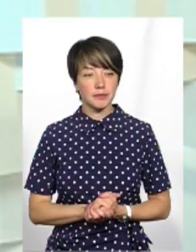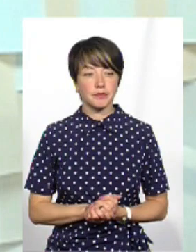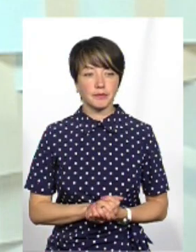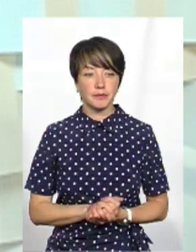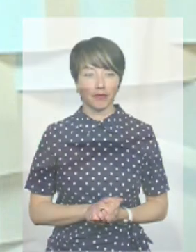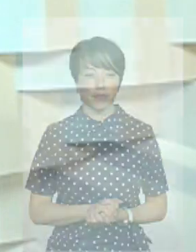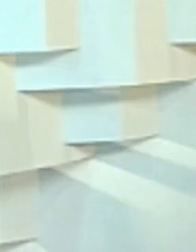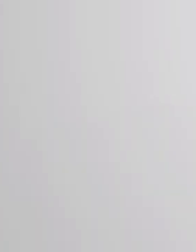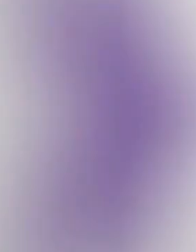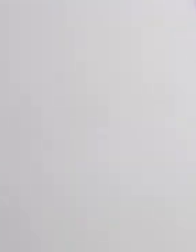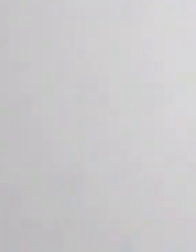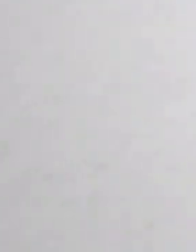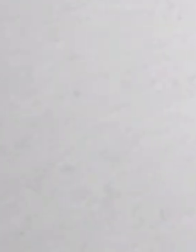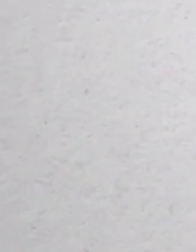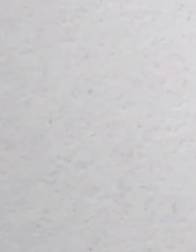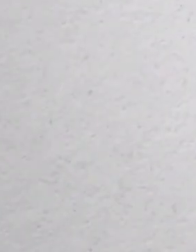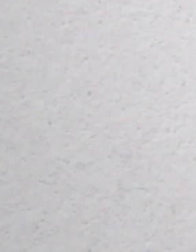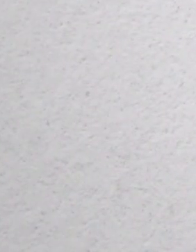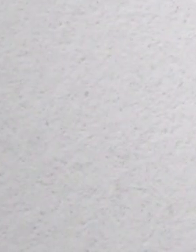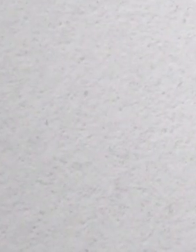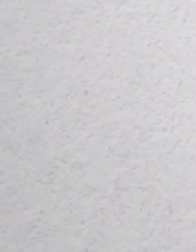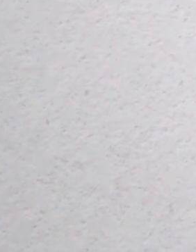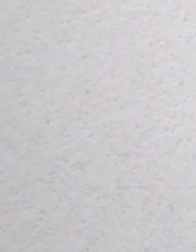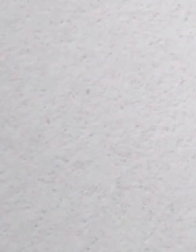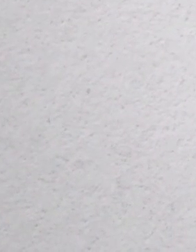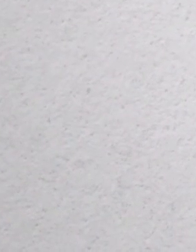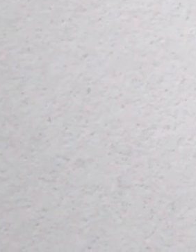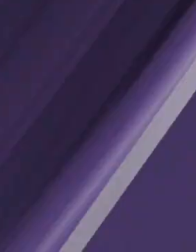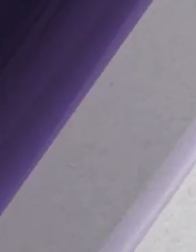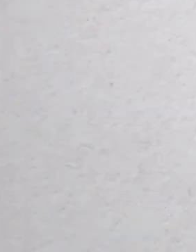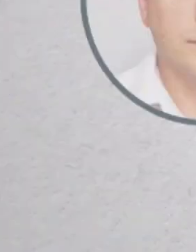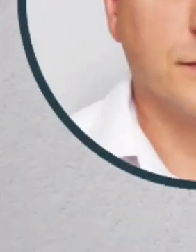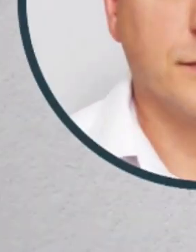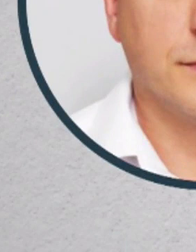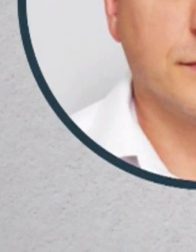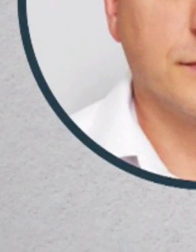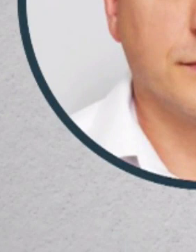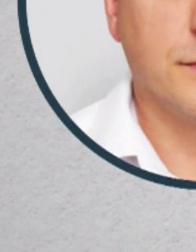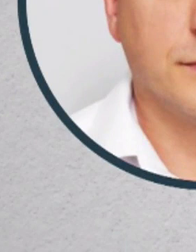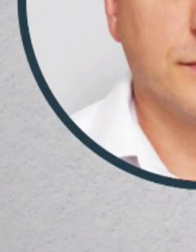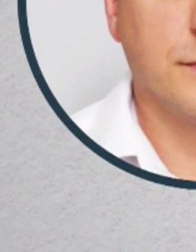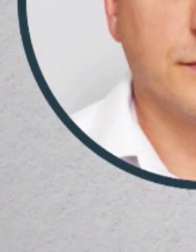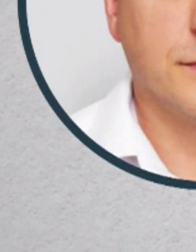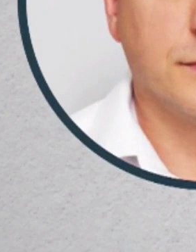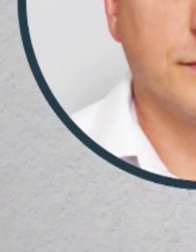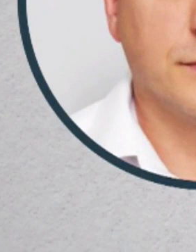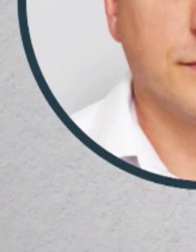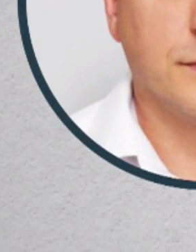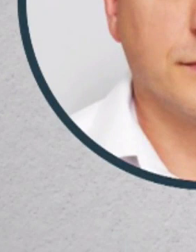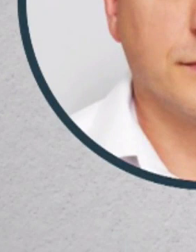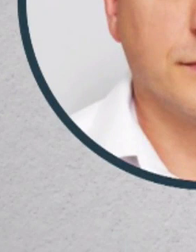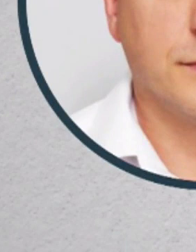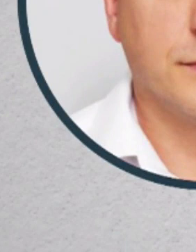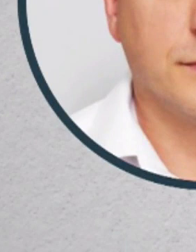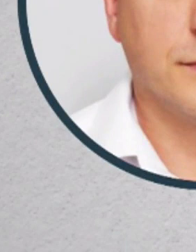Yeah. Роман Мацола, народний депутат 8-го